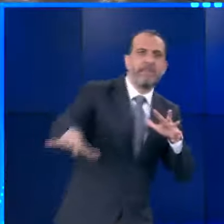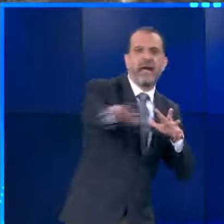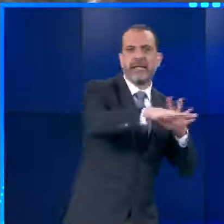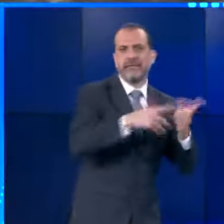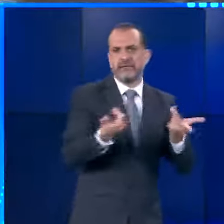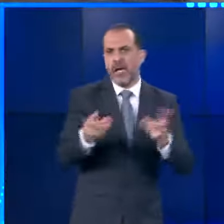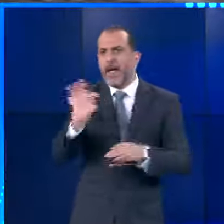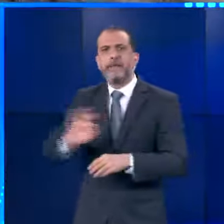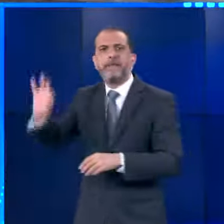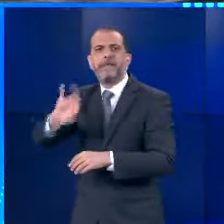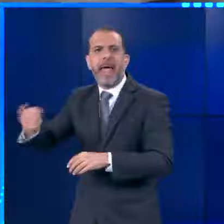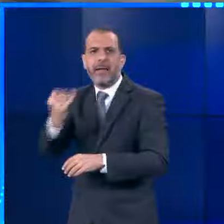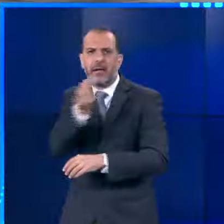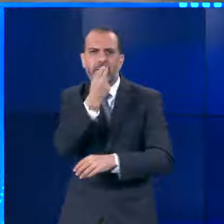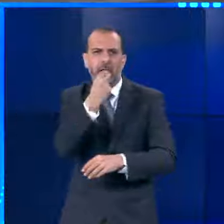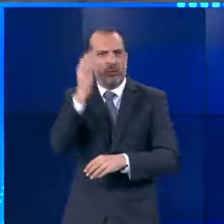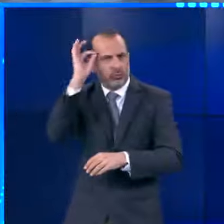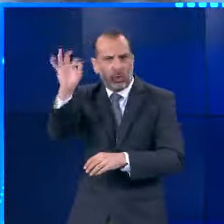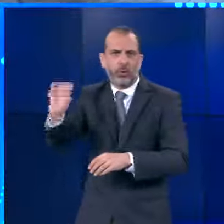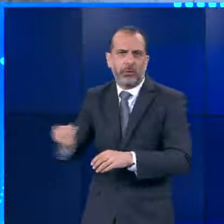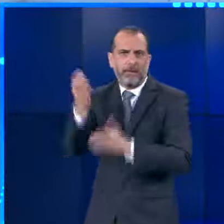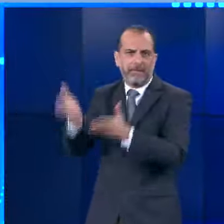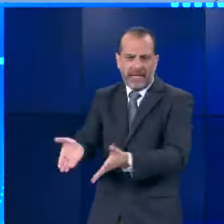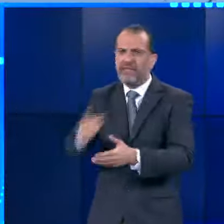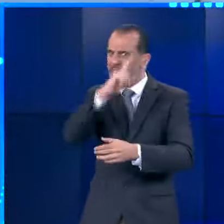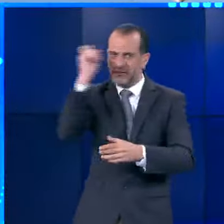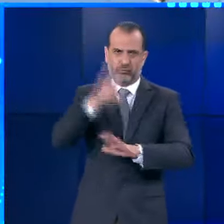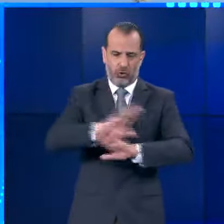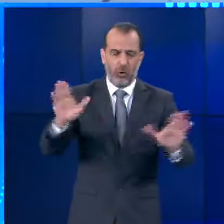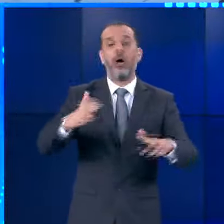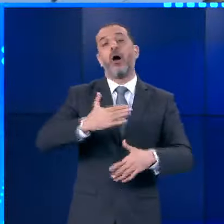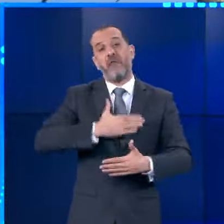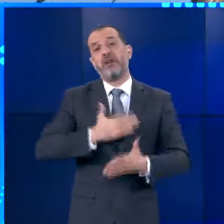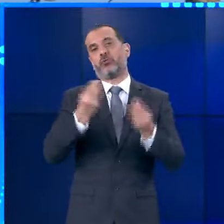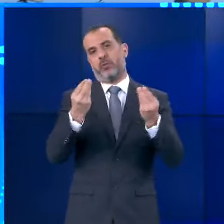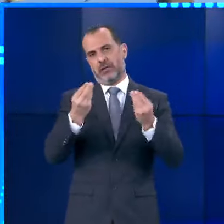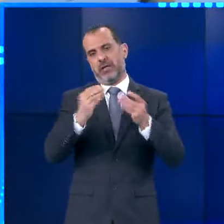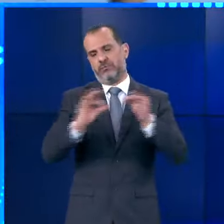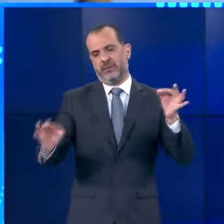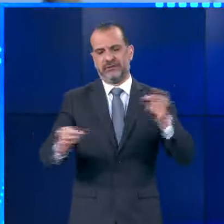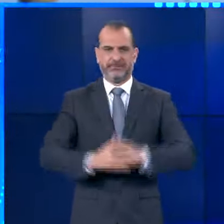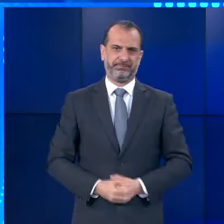από τις οποίες ζουν αυτά τα μελίσια. Έτσι είναι. Βαγγέλη, σε ευχαριστώ πάρα πολύ.